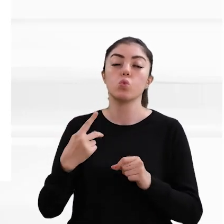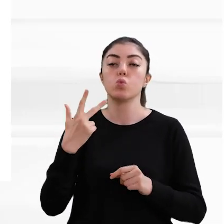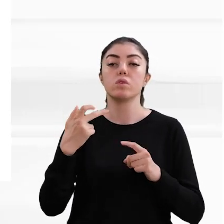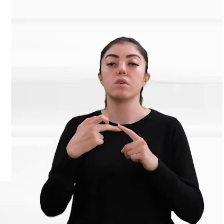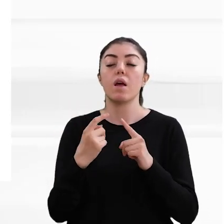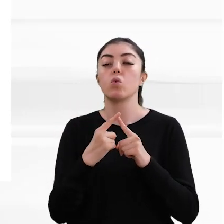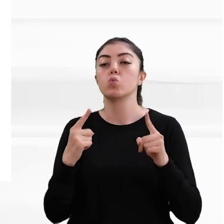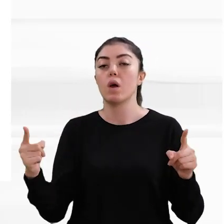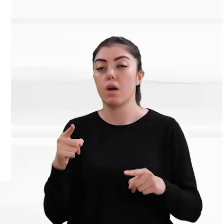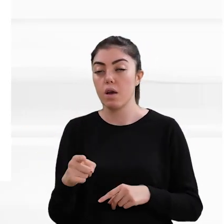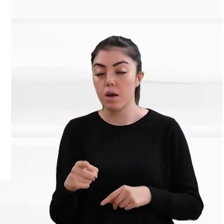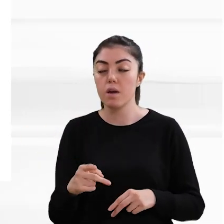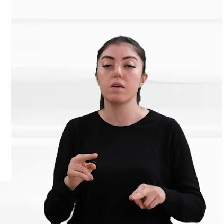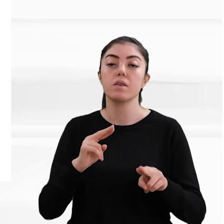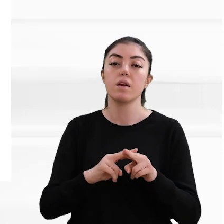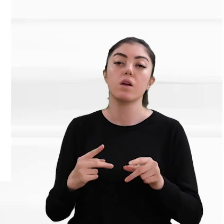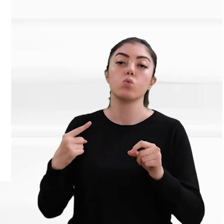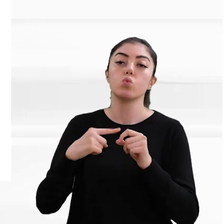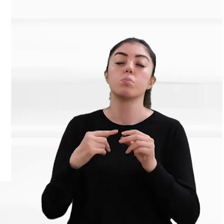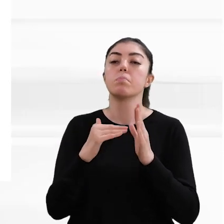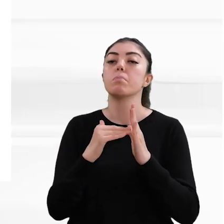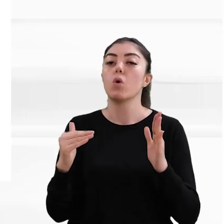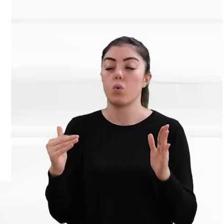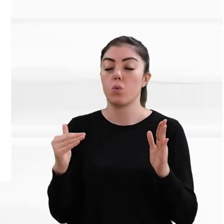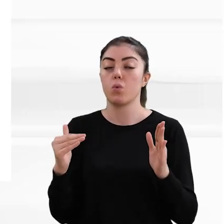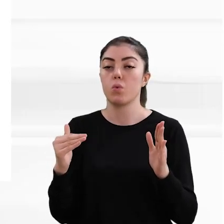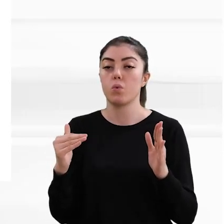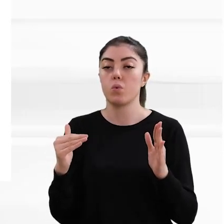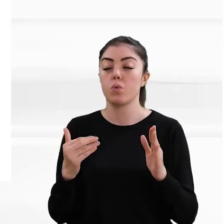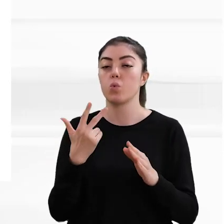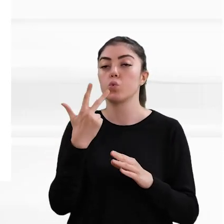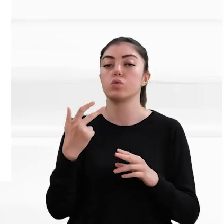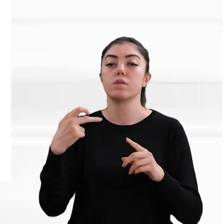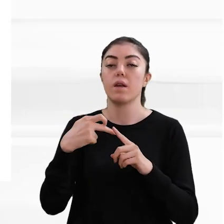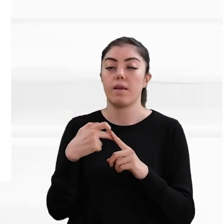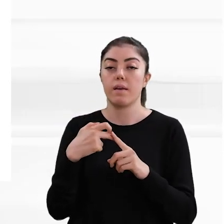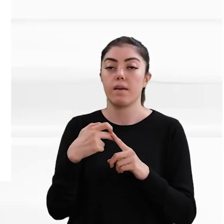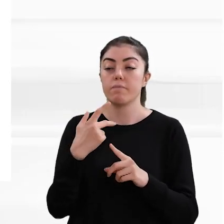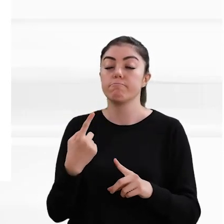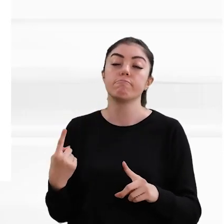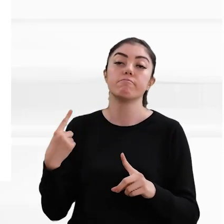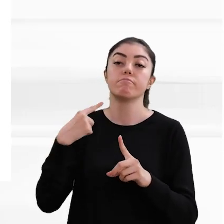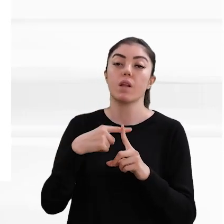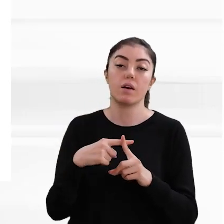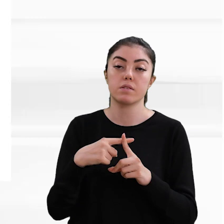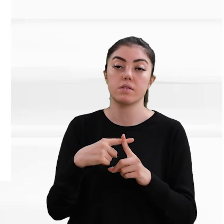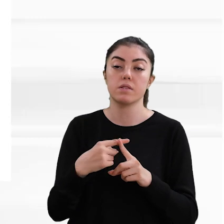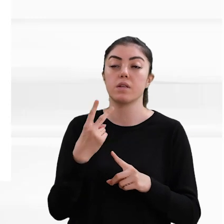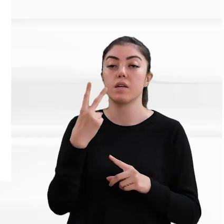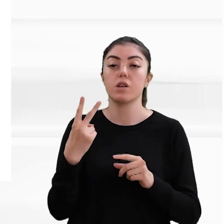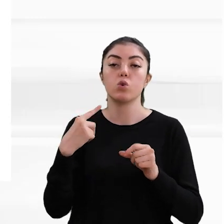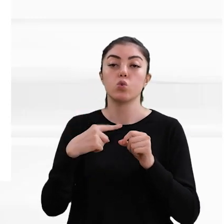Q yüküne 3R uzakta. K, Q bölü 3R